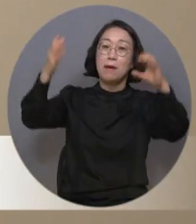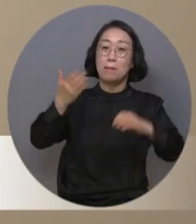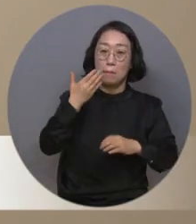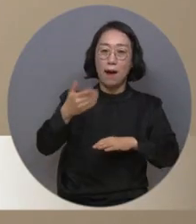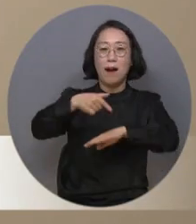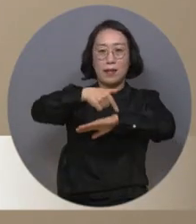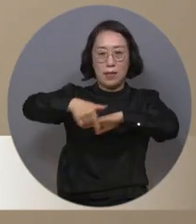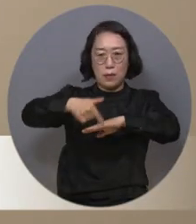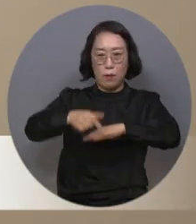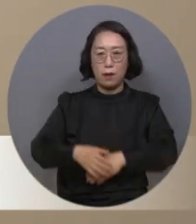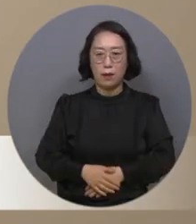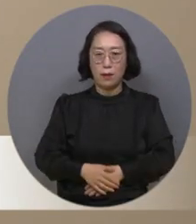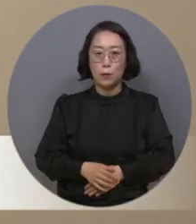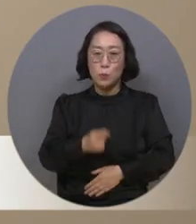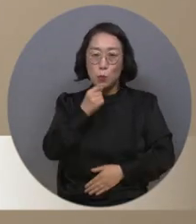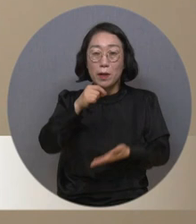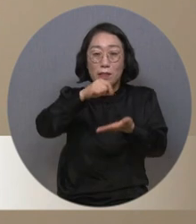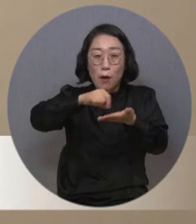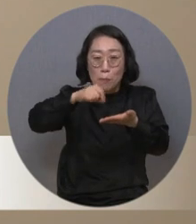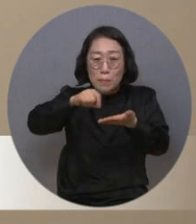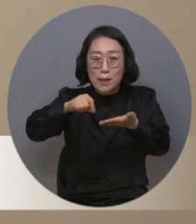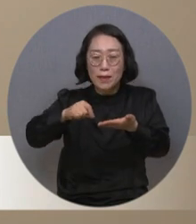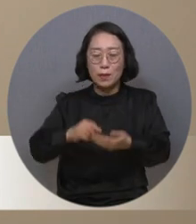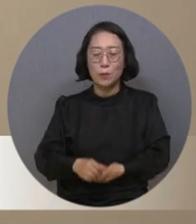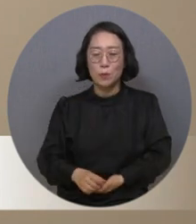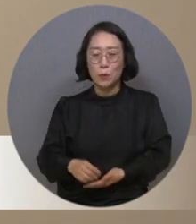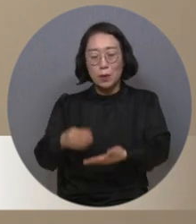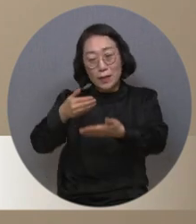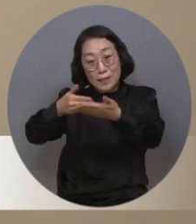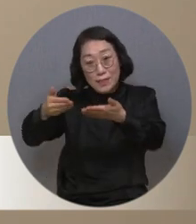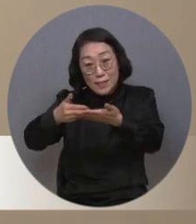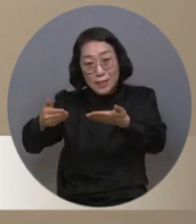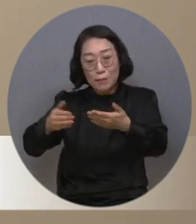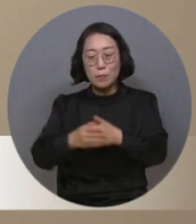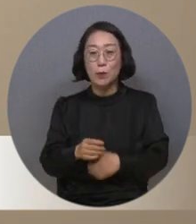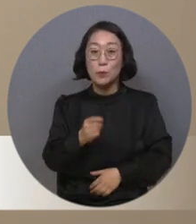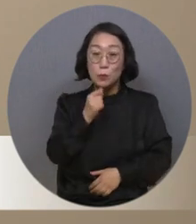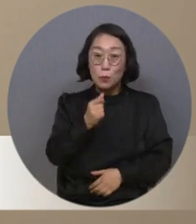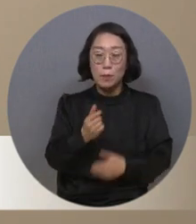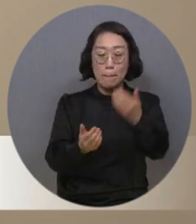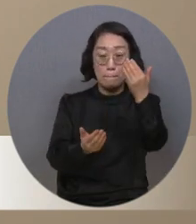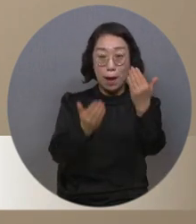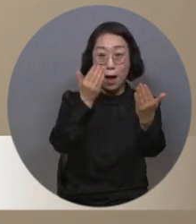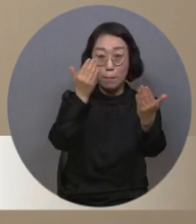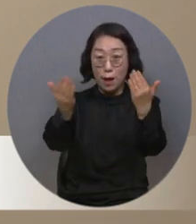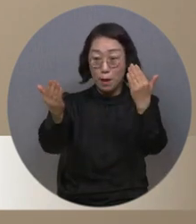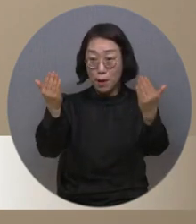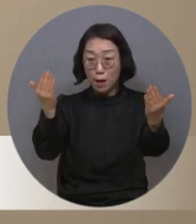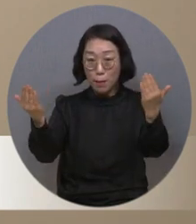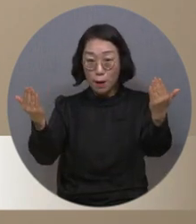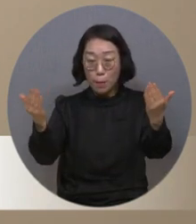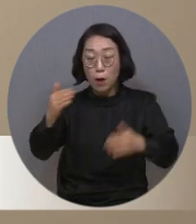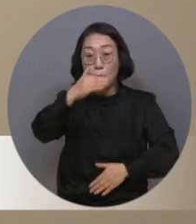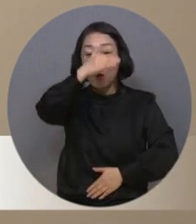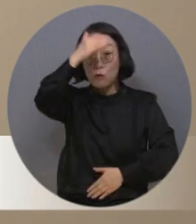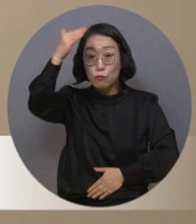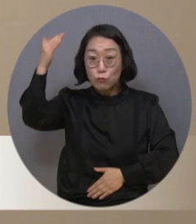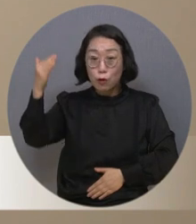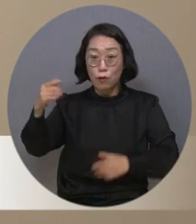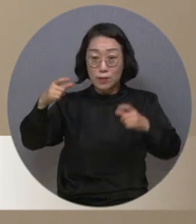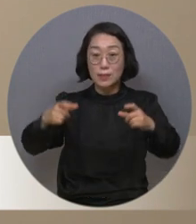몽당 연필과 그런 스케치들, 그런 소소한 작품들을 우리 의정부 시민들